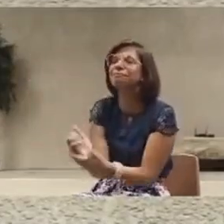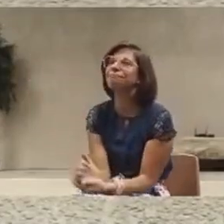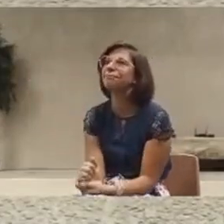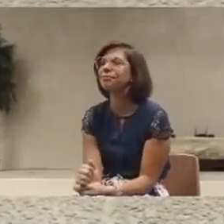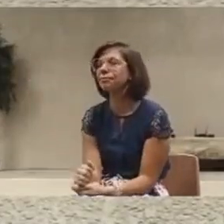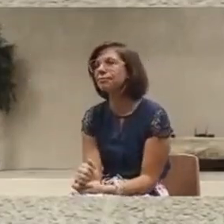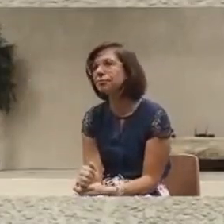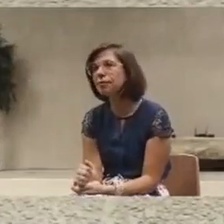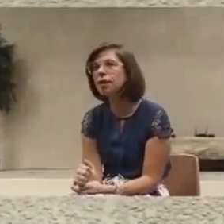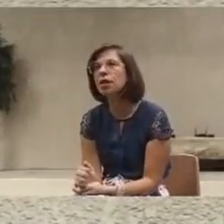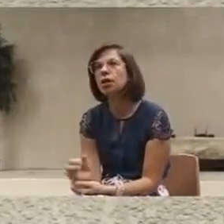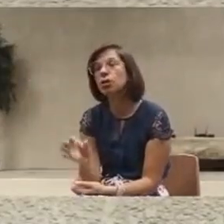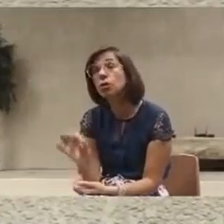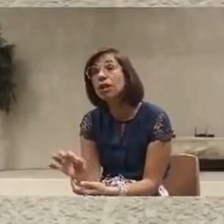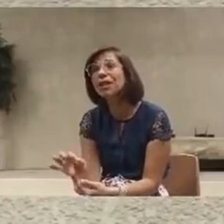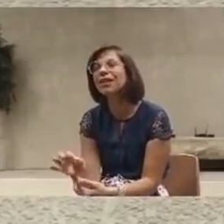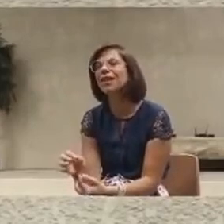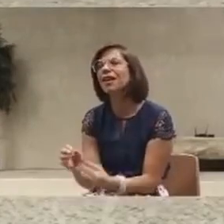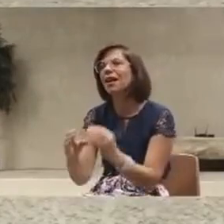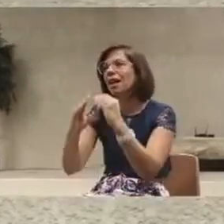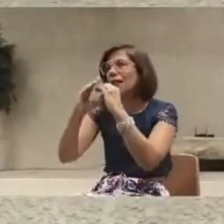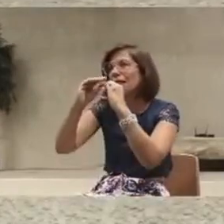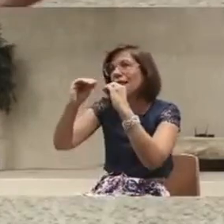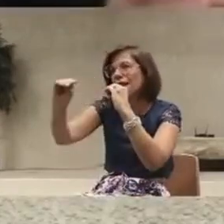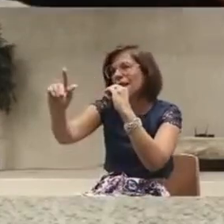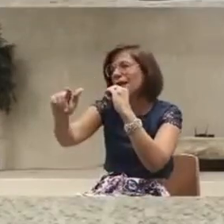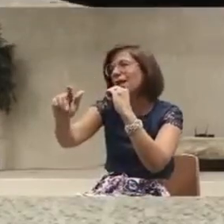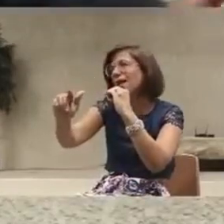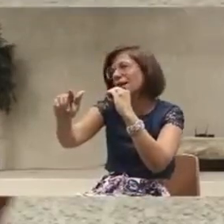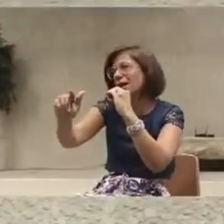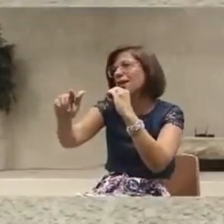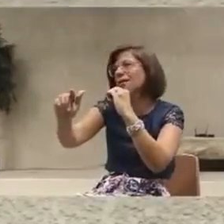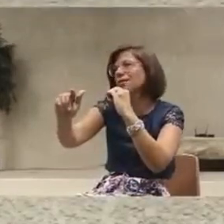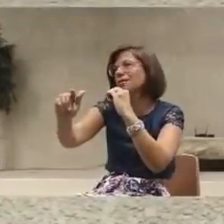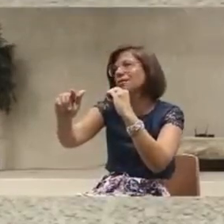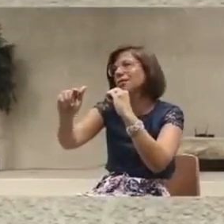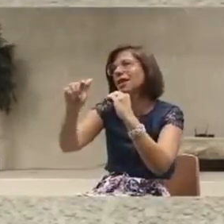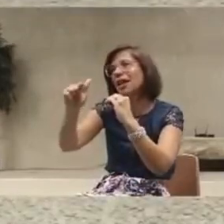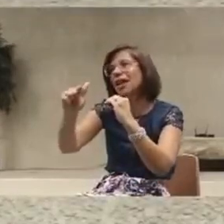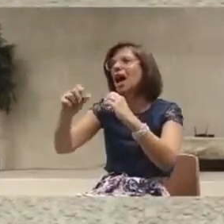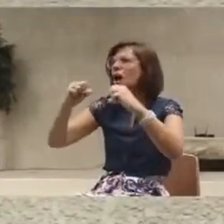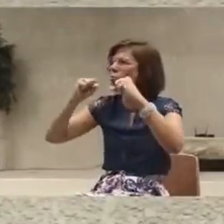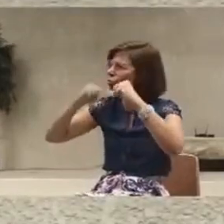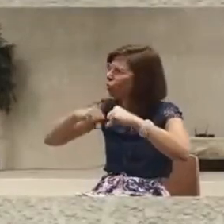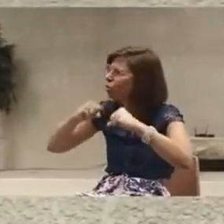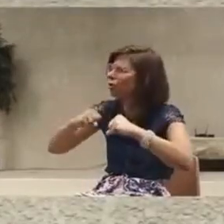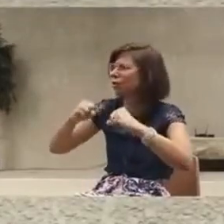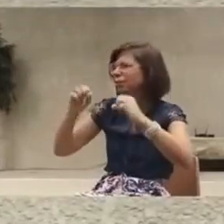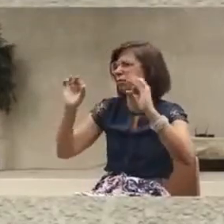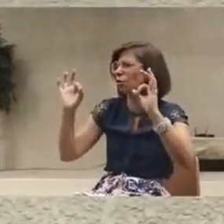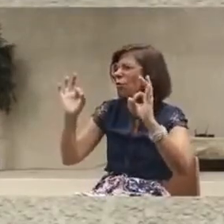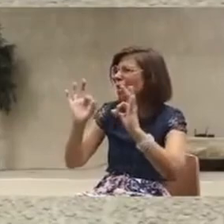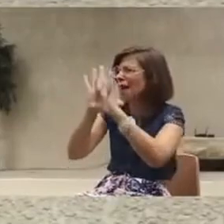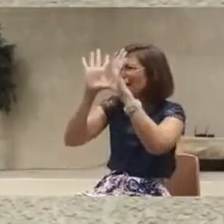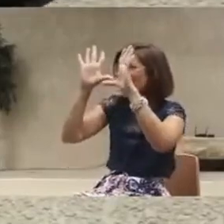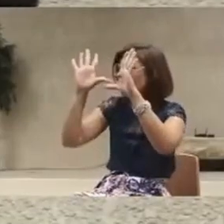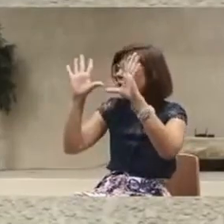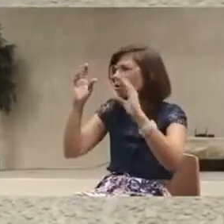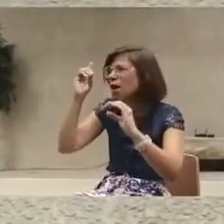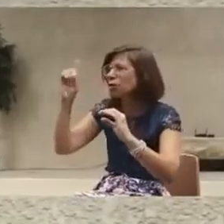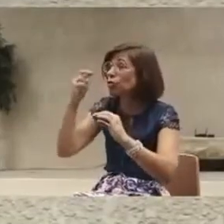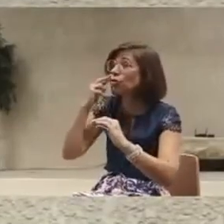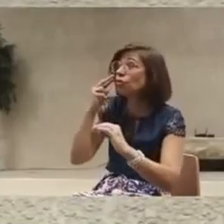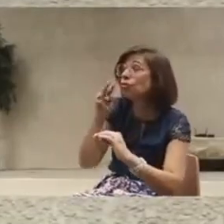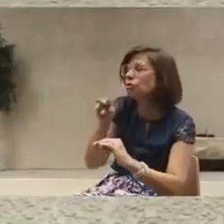Seigneur agir. Amen. C'est l'opportunité de voir la gloire de Dieu. Et ce Dieu